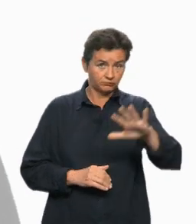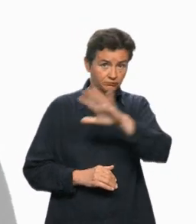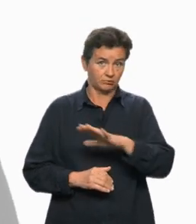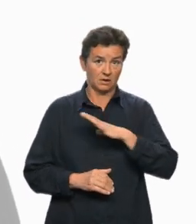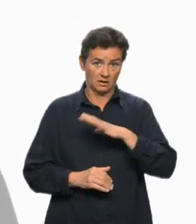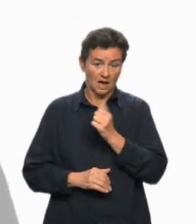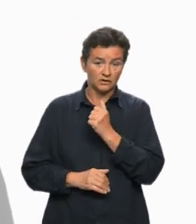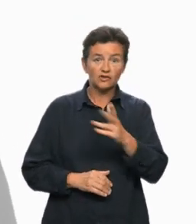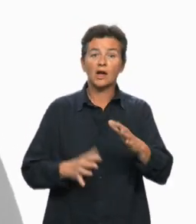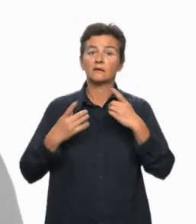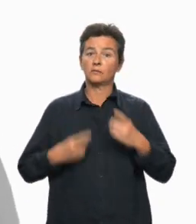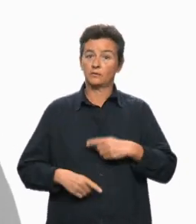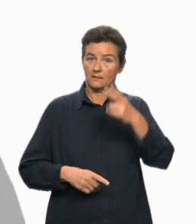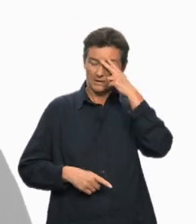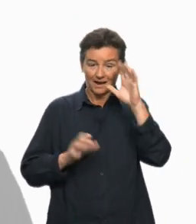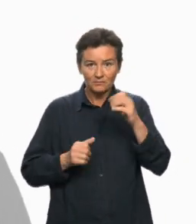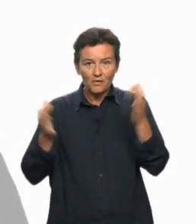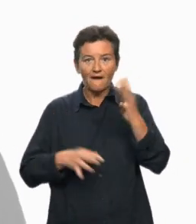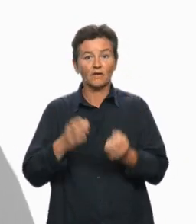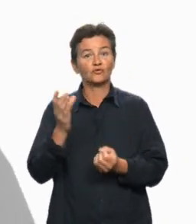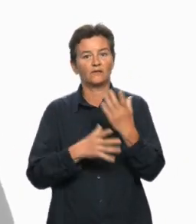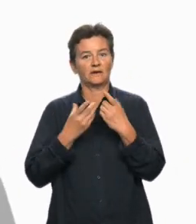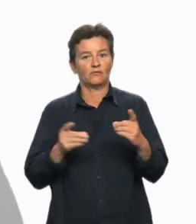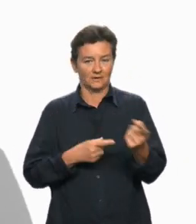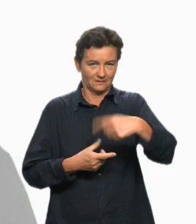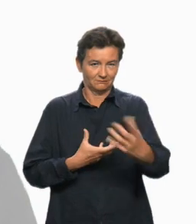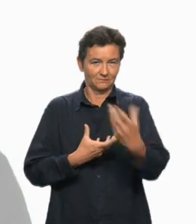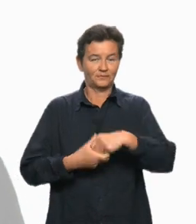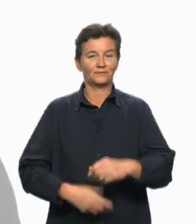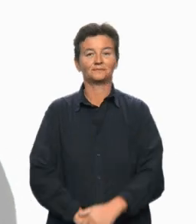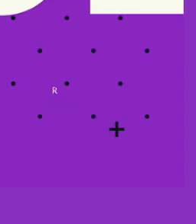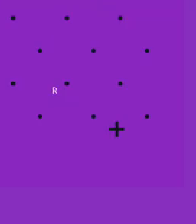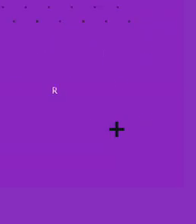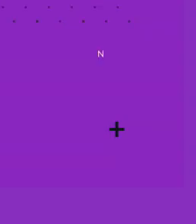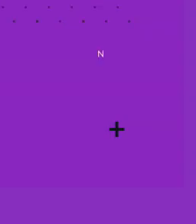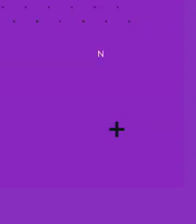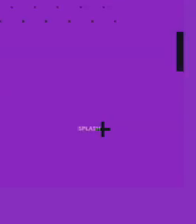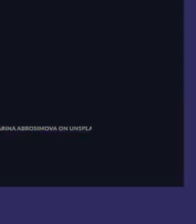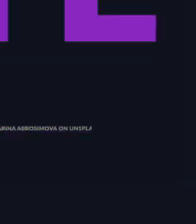des pirates sont déjà élus. Inventons une nouvelle démocratie. Rejoignez le Parti Pirate.